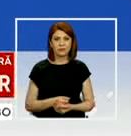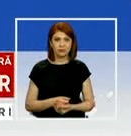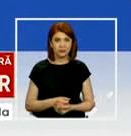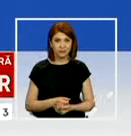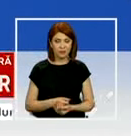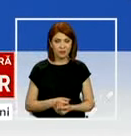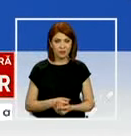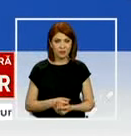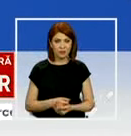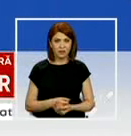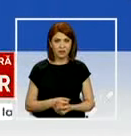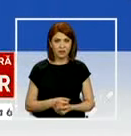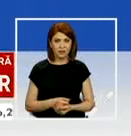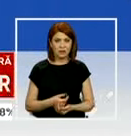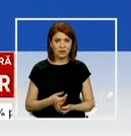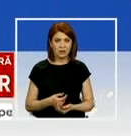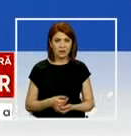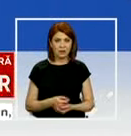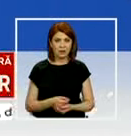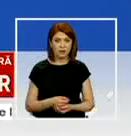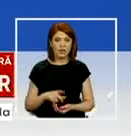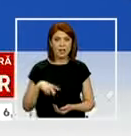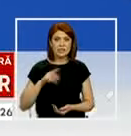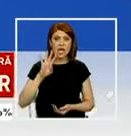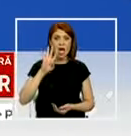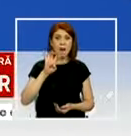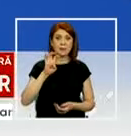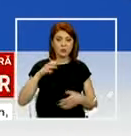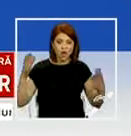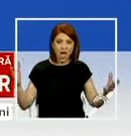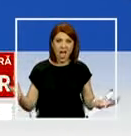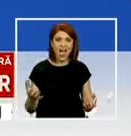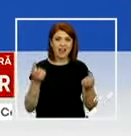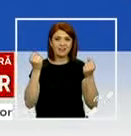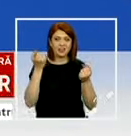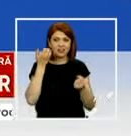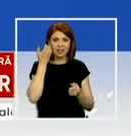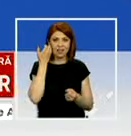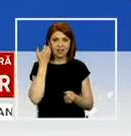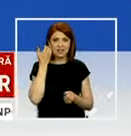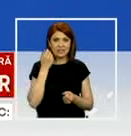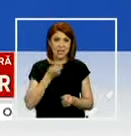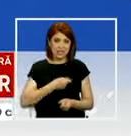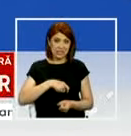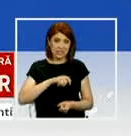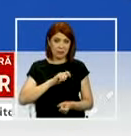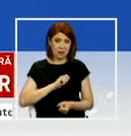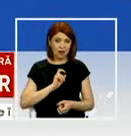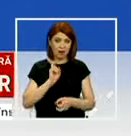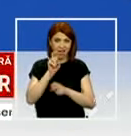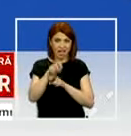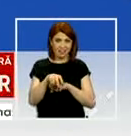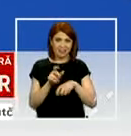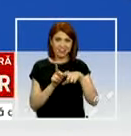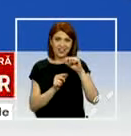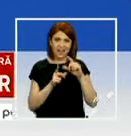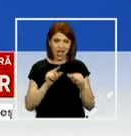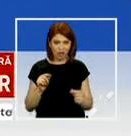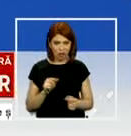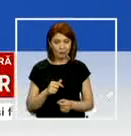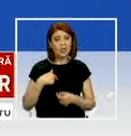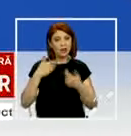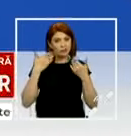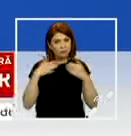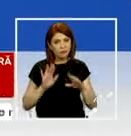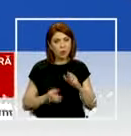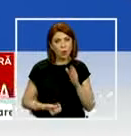Cu ocazia celei de 40 aniversări de când Spania a aderat la NATO. Vom lansa